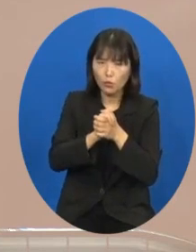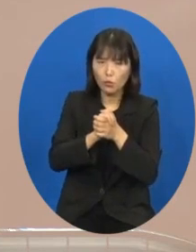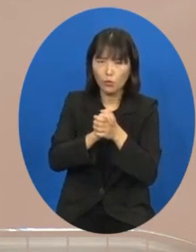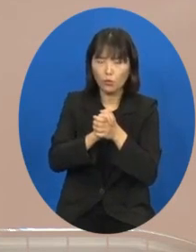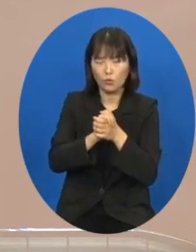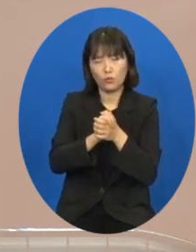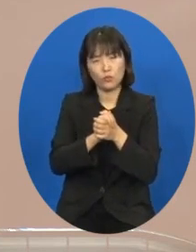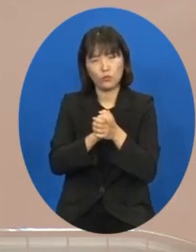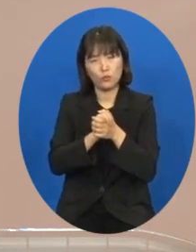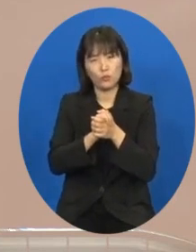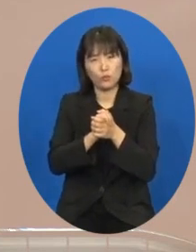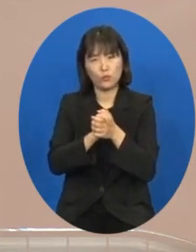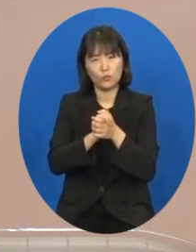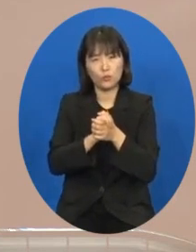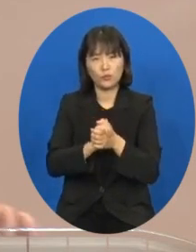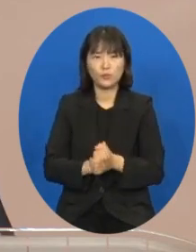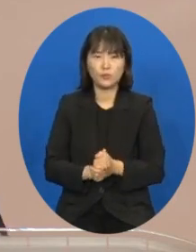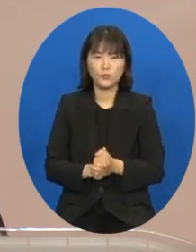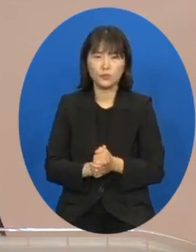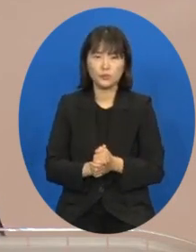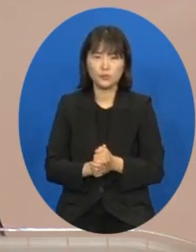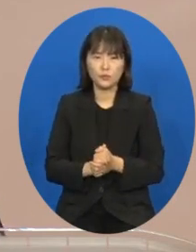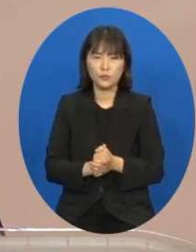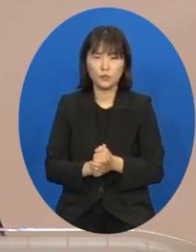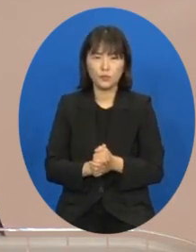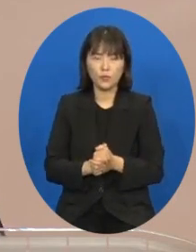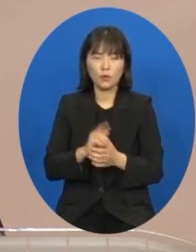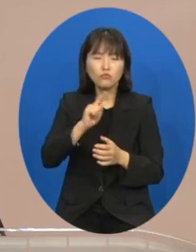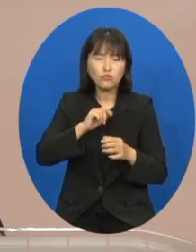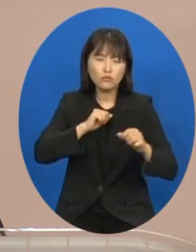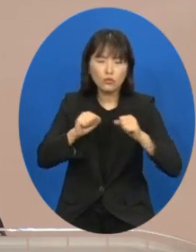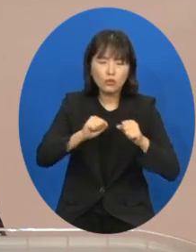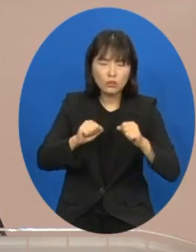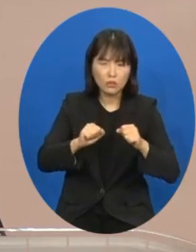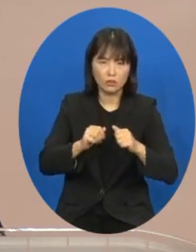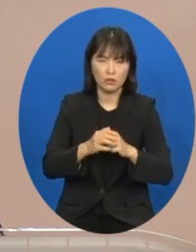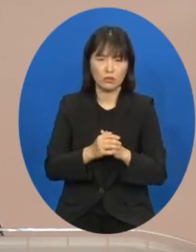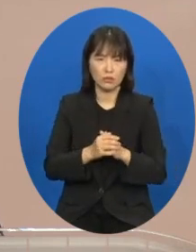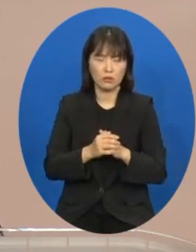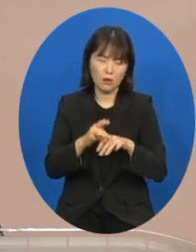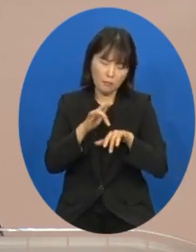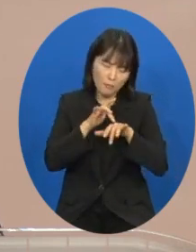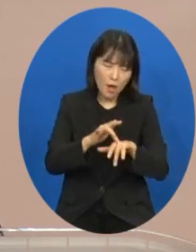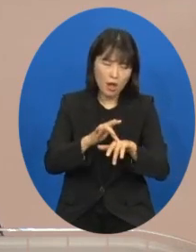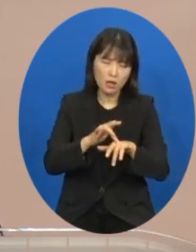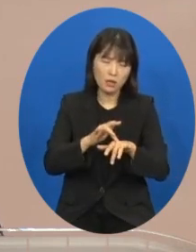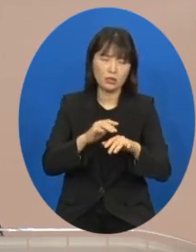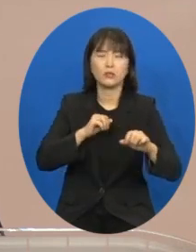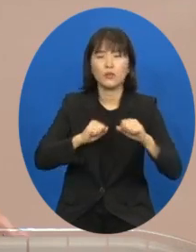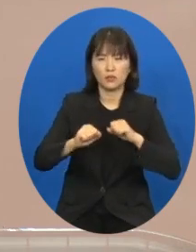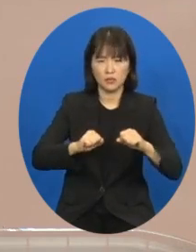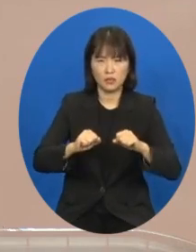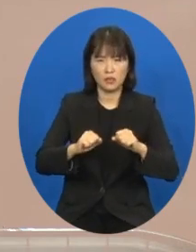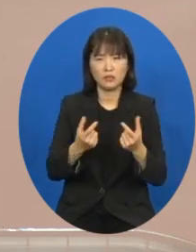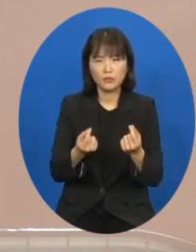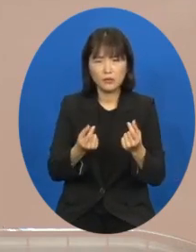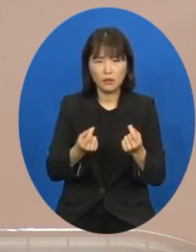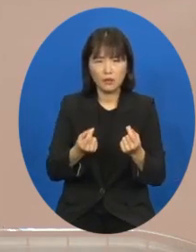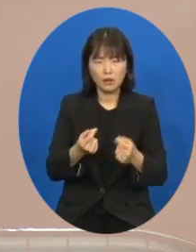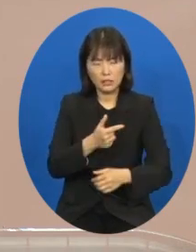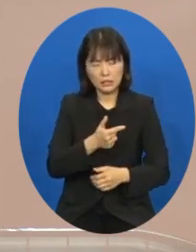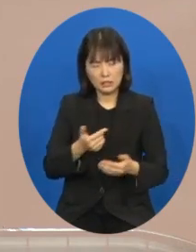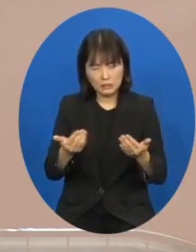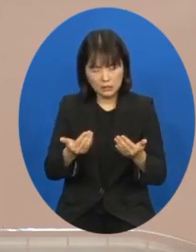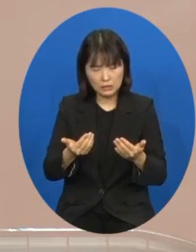부도나기를 기도하고 그게 무슨 역사냐? 그 마귀 역사죠. 큰일 날 일을